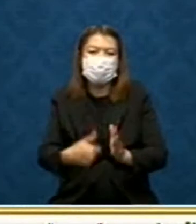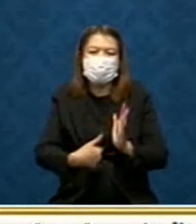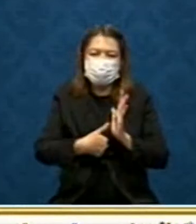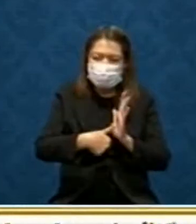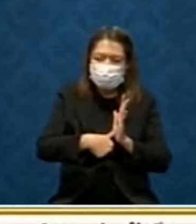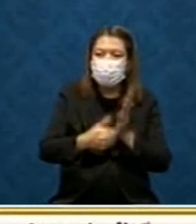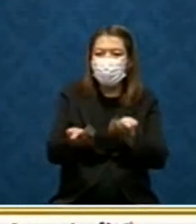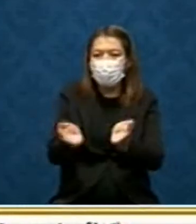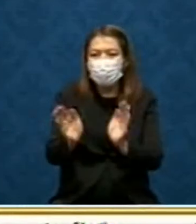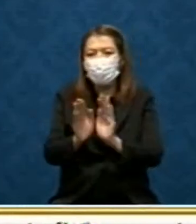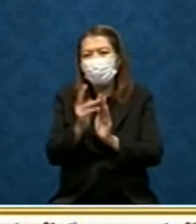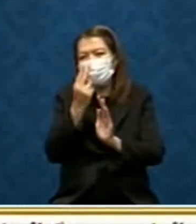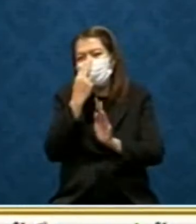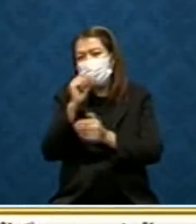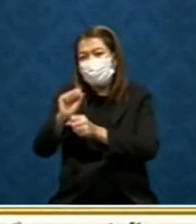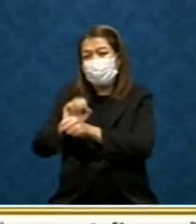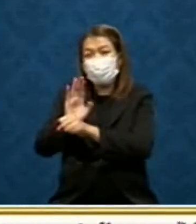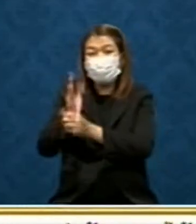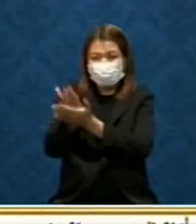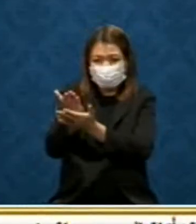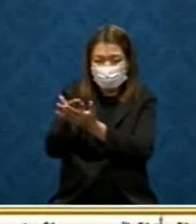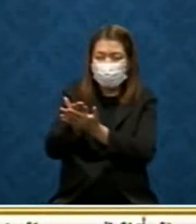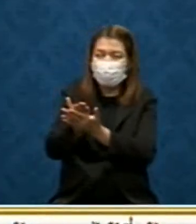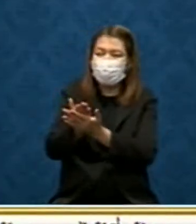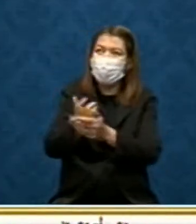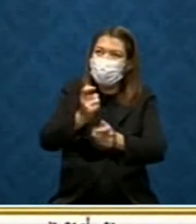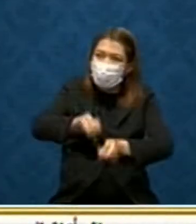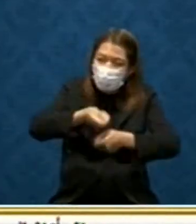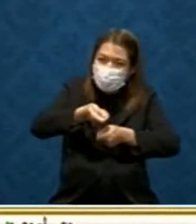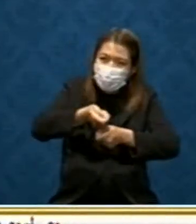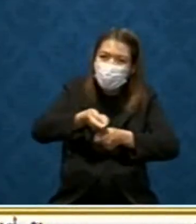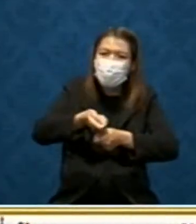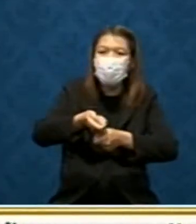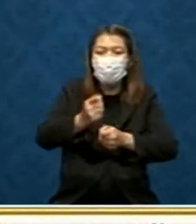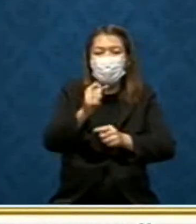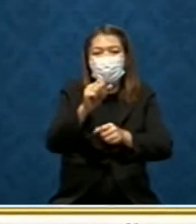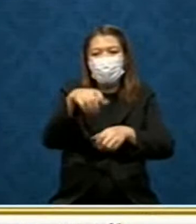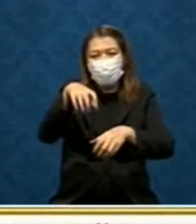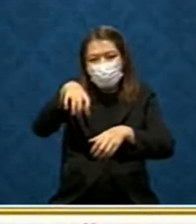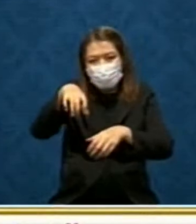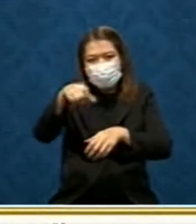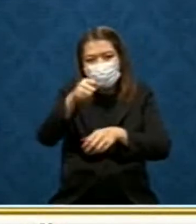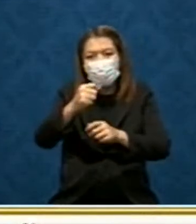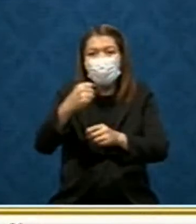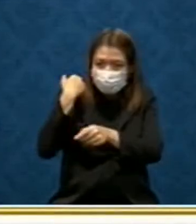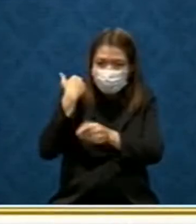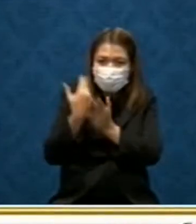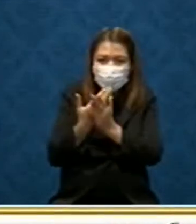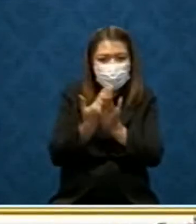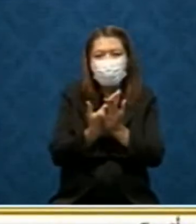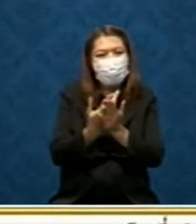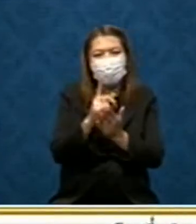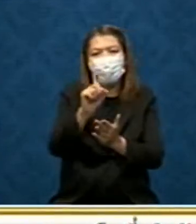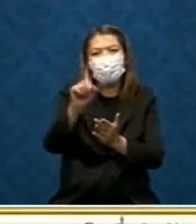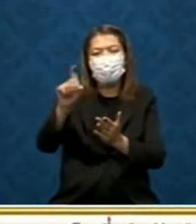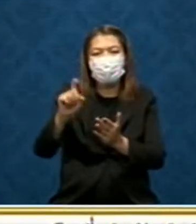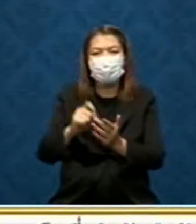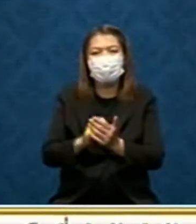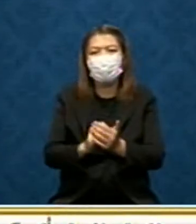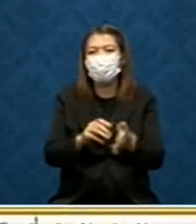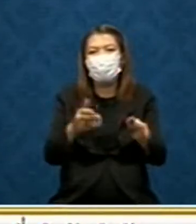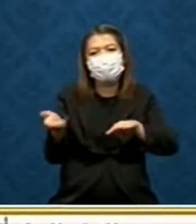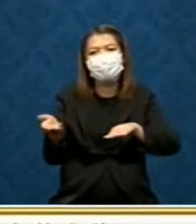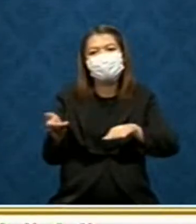ขวาเรือนนี่สินไปดูตามสรรบัการเงิน ไปดูที่ท.ก.ส. ไปดูที่สากร มีไหม แข็แรงไหมลมเหลวสนเชิงนะ